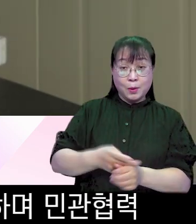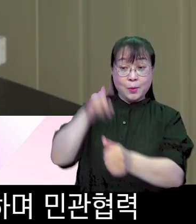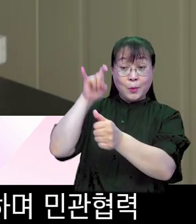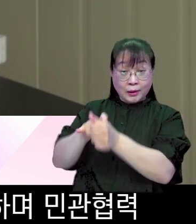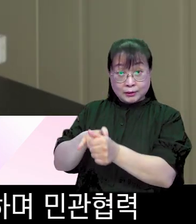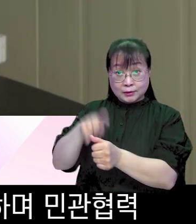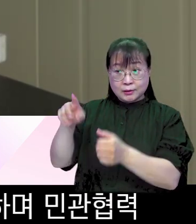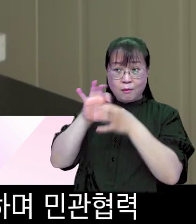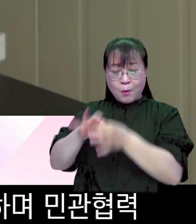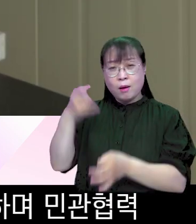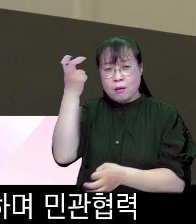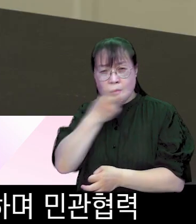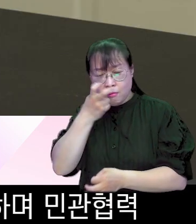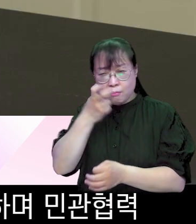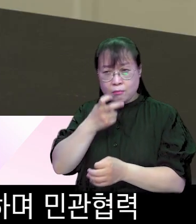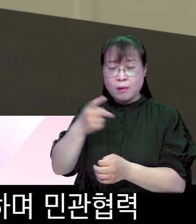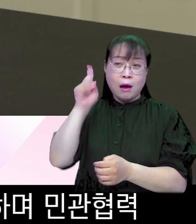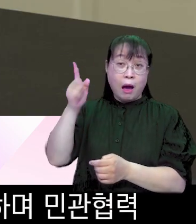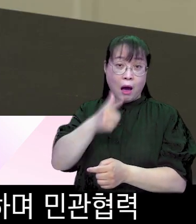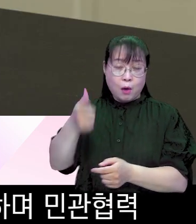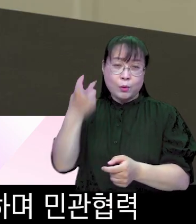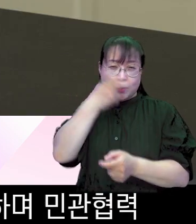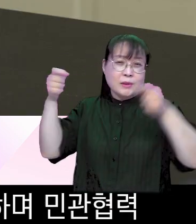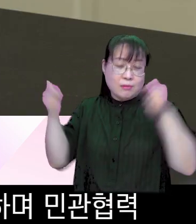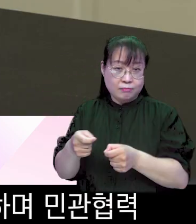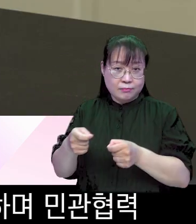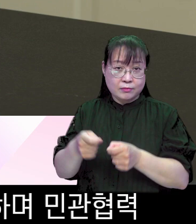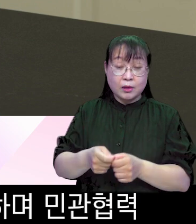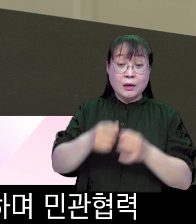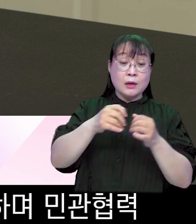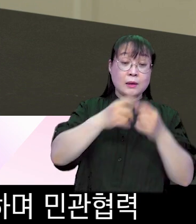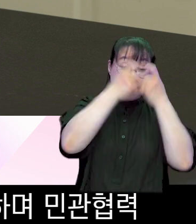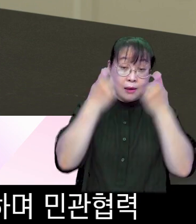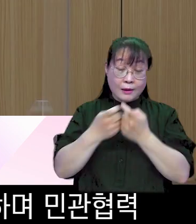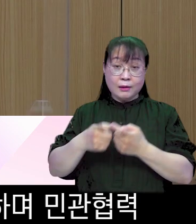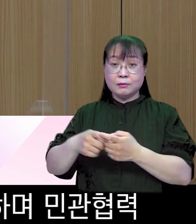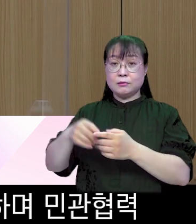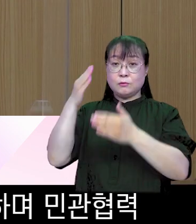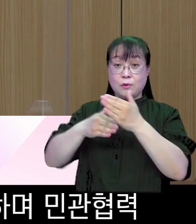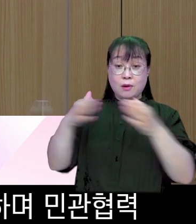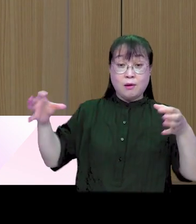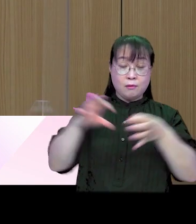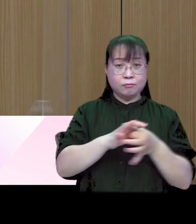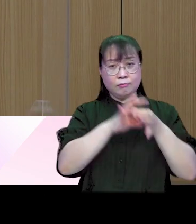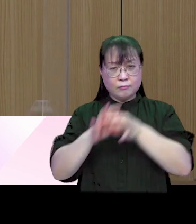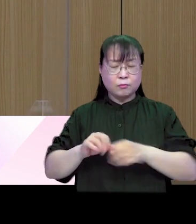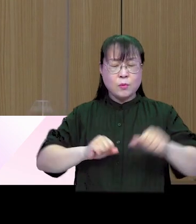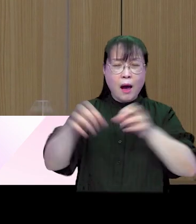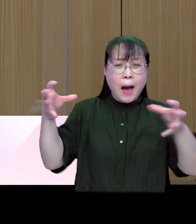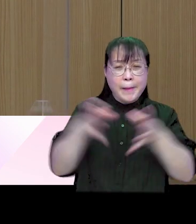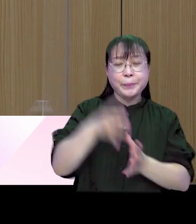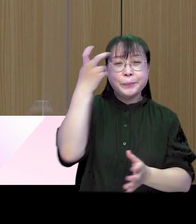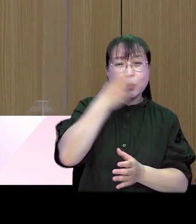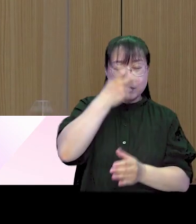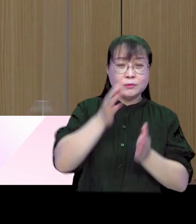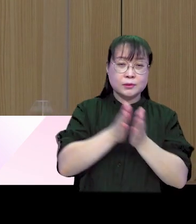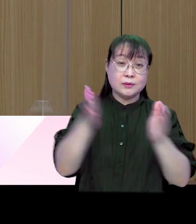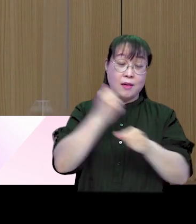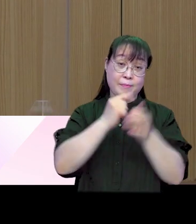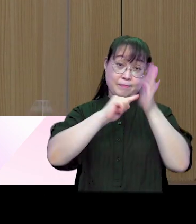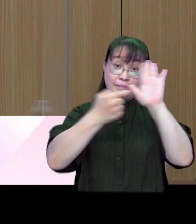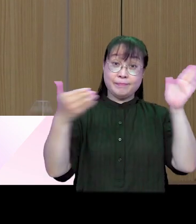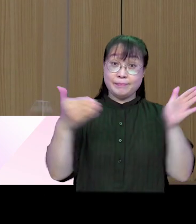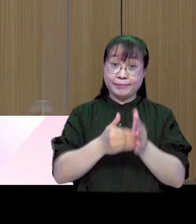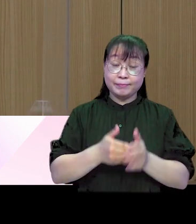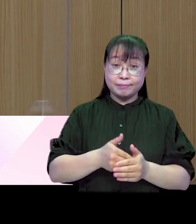조사 시스템을 도입하고 확진자 역학조사를 1일로 단축 시행하며 민관협력위원회와 지속적인 합동